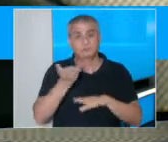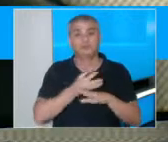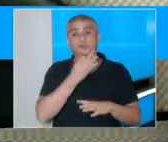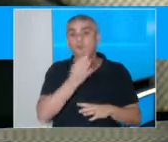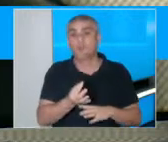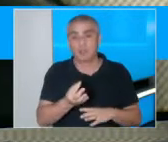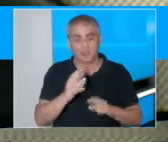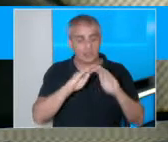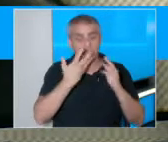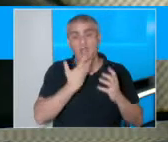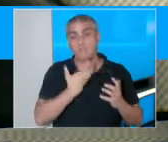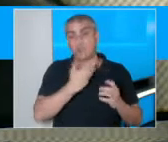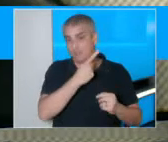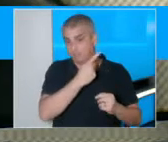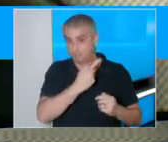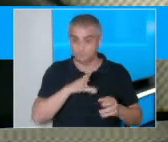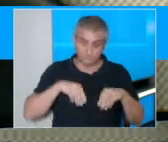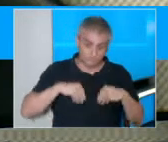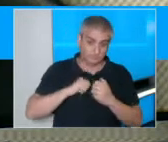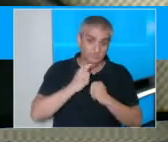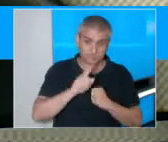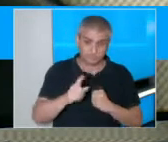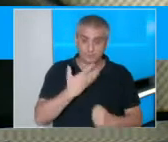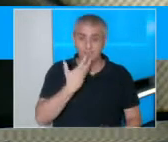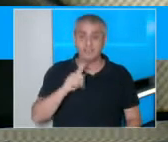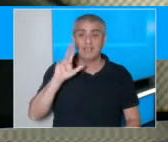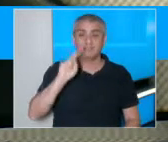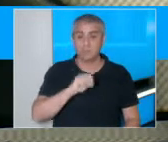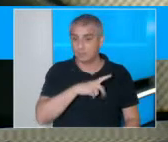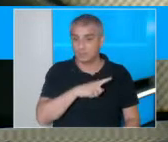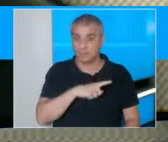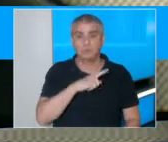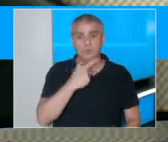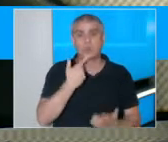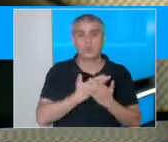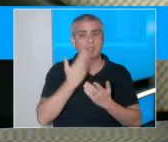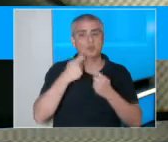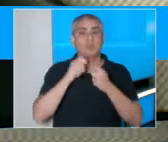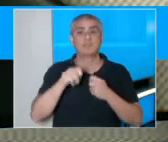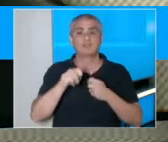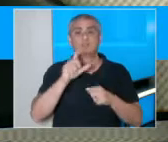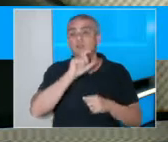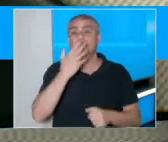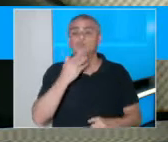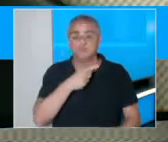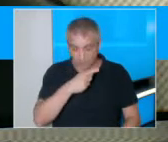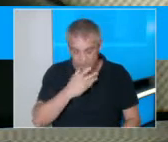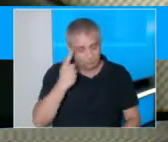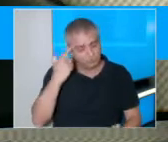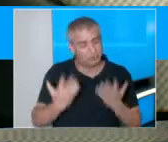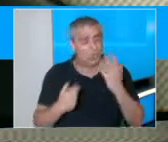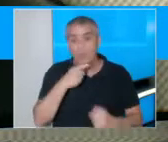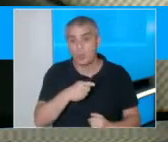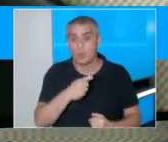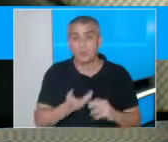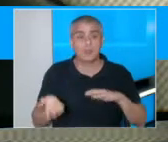השאלה למועצת גדולי התורה אם לקבל את זה או לא. אגב, ליצמן בעצמו, אם לא הזכיר שמות, הודע שהיו חברי כנסת באגודת ישראל ששקלו את